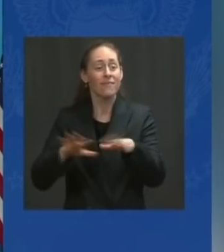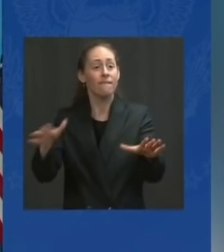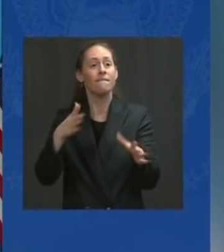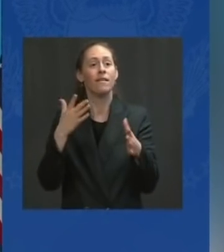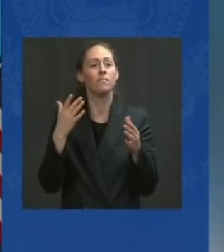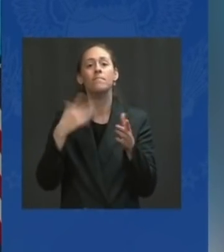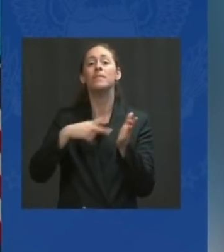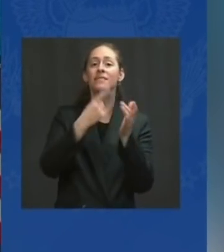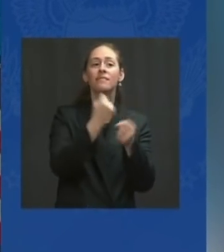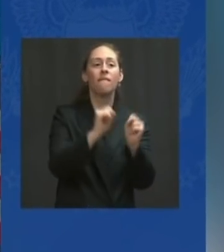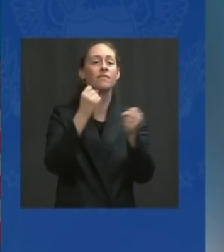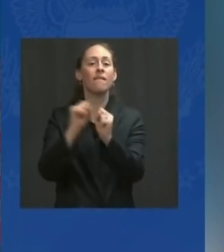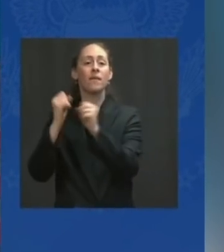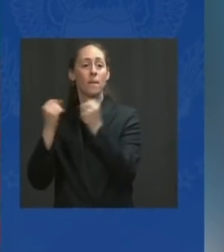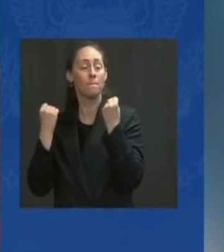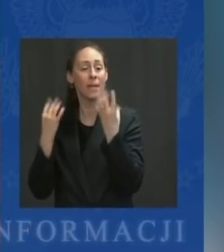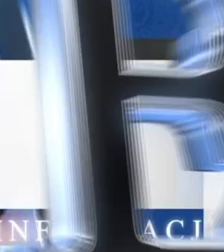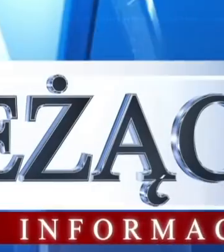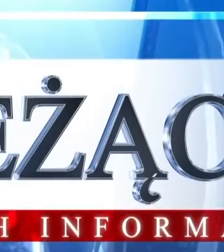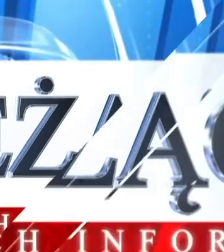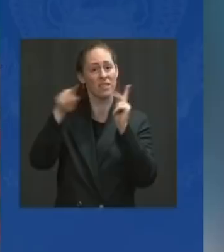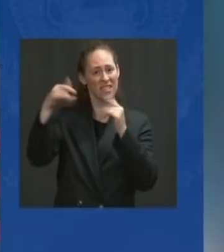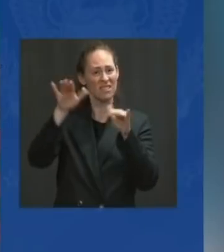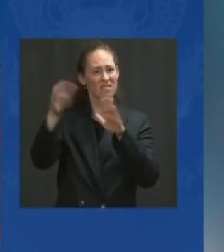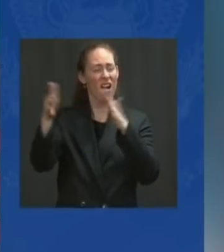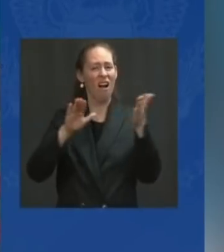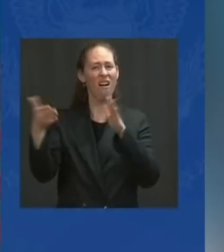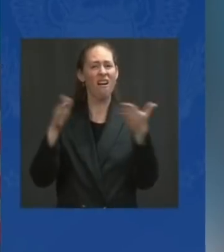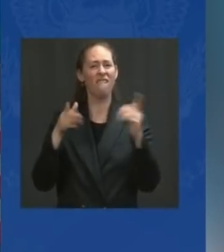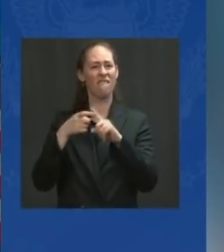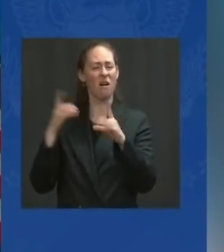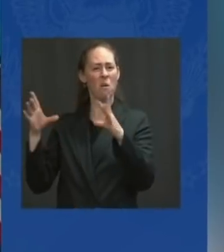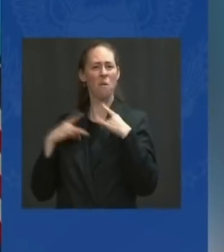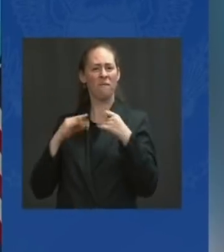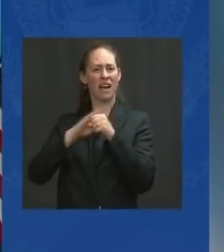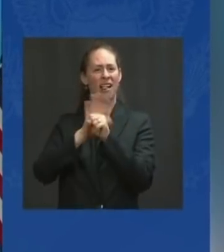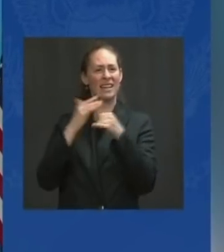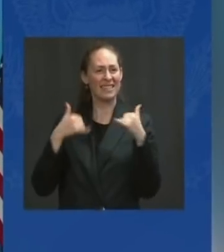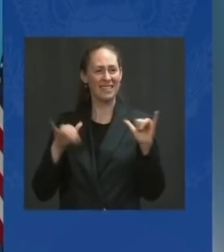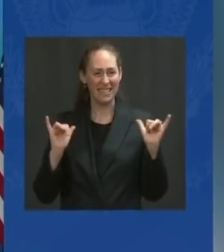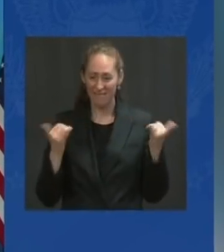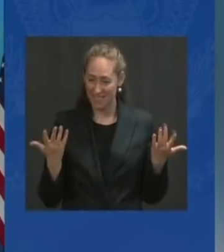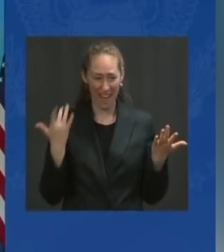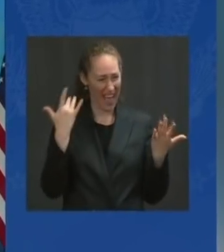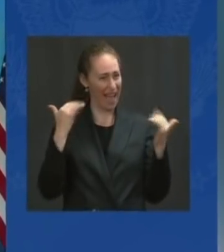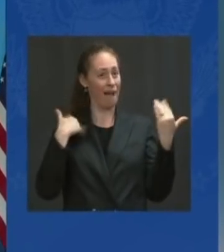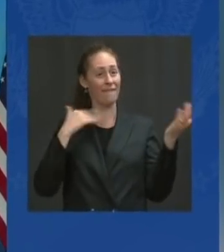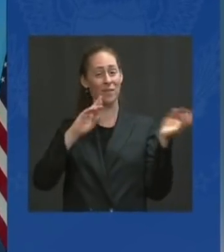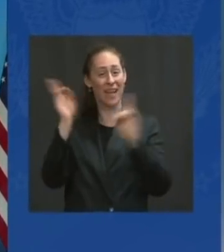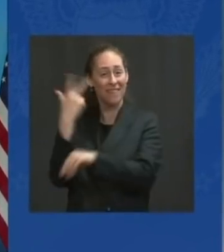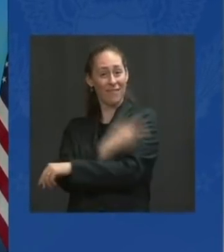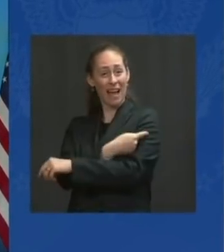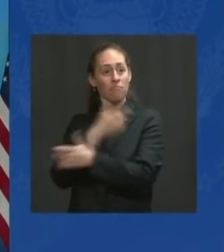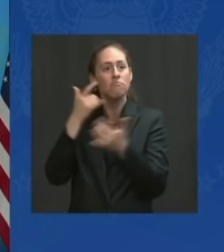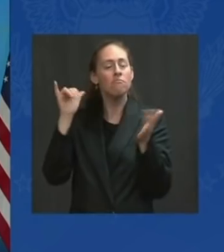stanowi większe zagrożenie dla młodych ludzi niż inne odmiany i dodał, że dane wskazują na wzrost liczby zakażeń głównie wśród młodych i